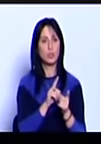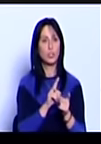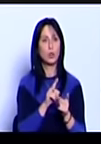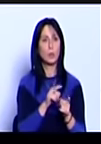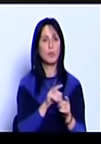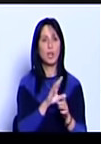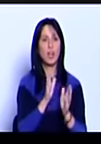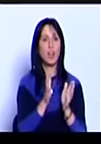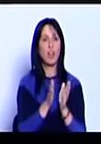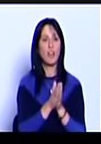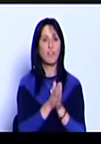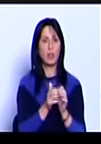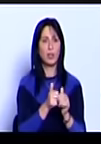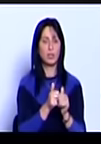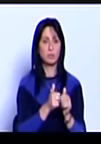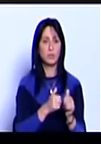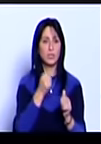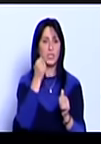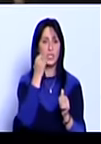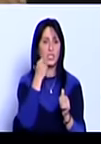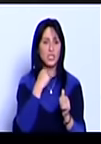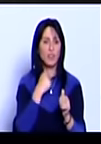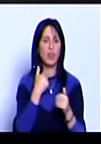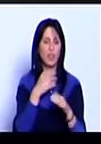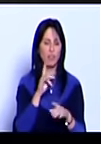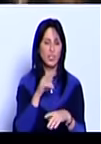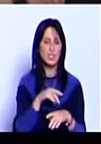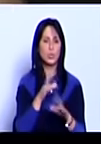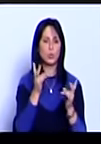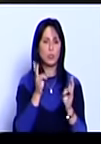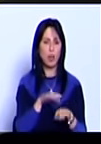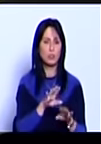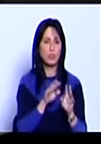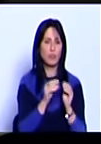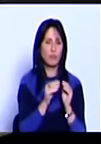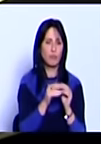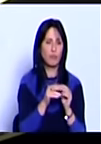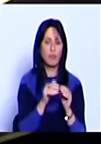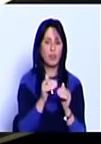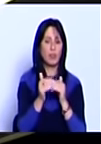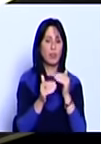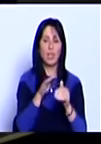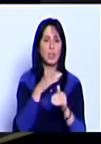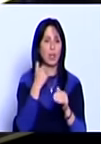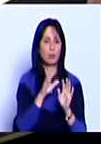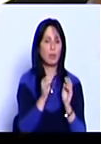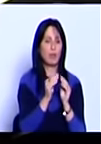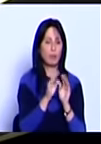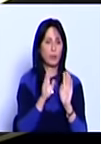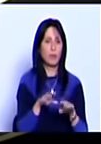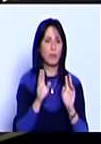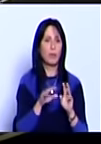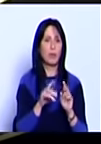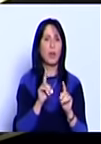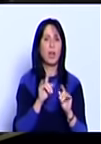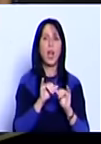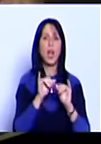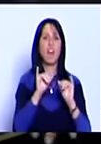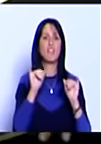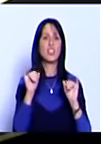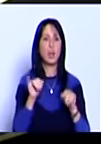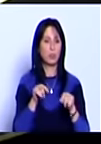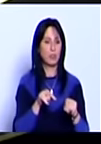ეს ყველაფერი არის ჩამორჩენილობა, ძველია, გავიარეთ, უნდა ჩარჩეს იქადა, სადღაც ვეძებთ რაღაც ისეც, რომ აი განვითარებული,